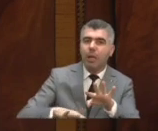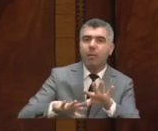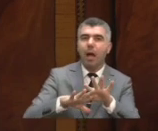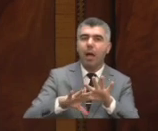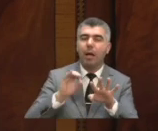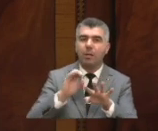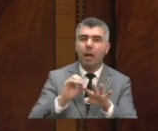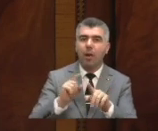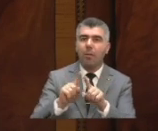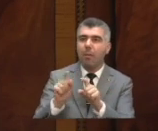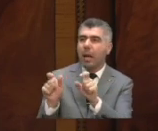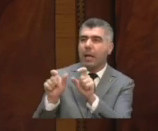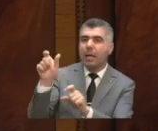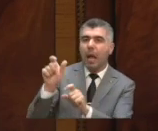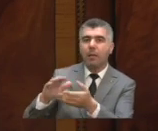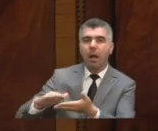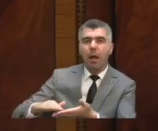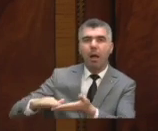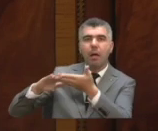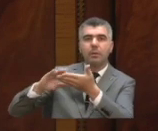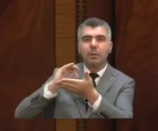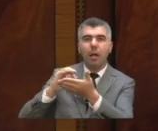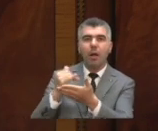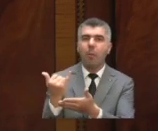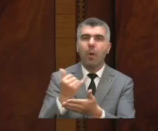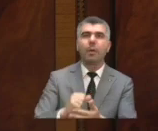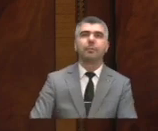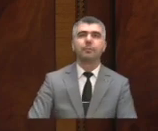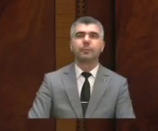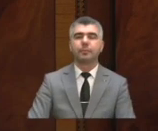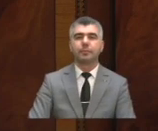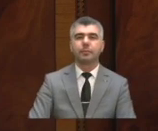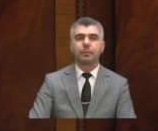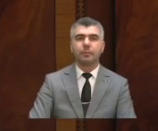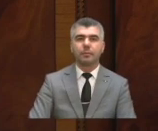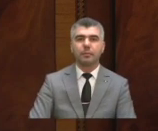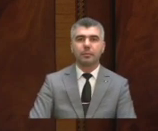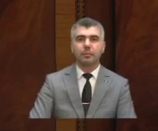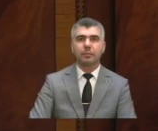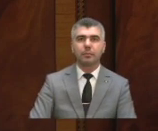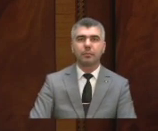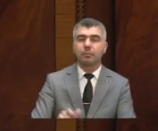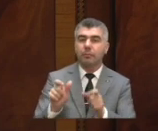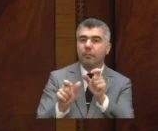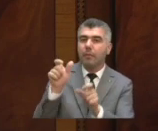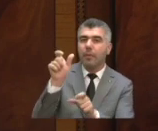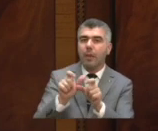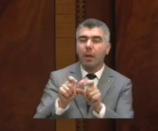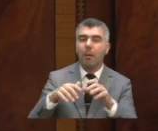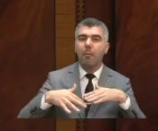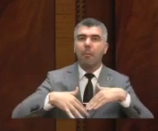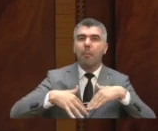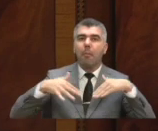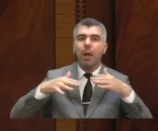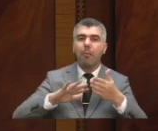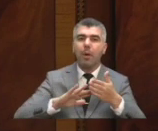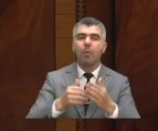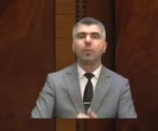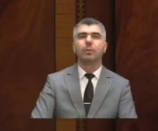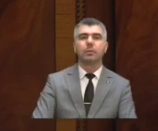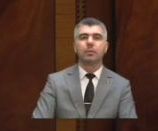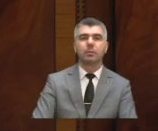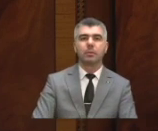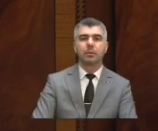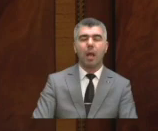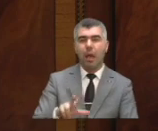كرامه المواطنين في كل ابعادها السيدات والساده البرلمانيون المحترمون كما